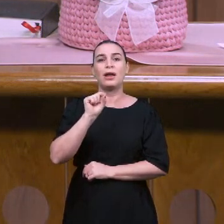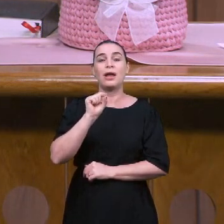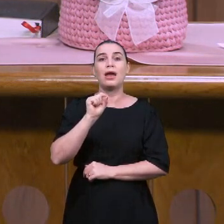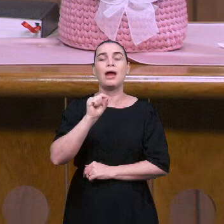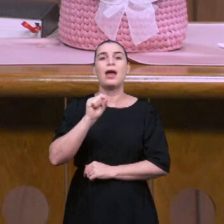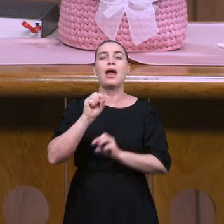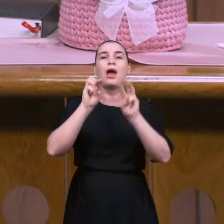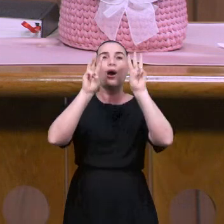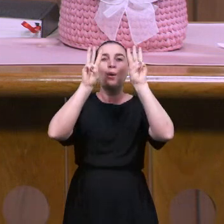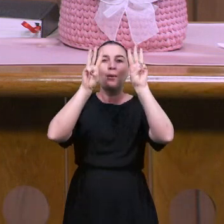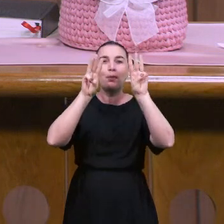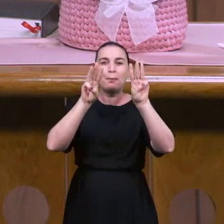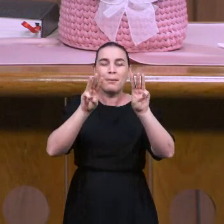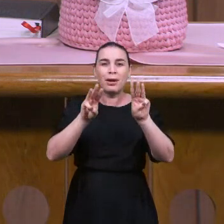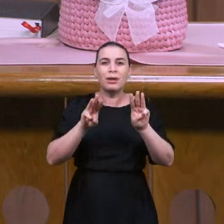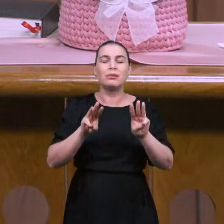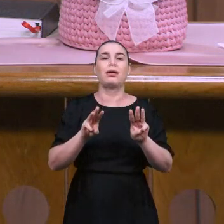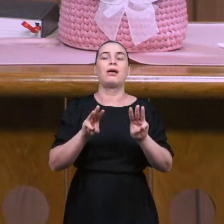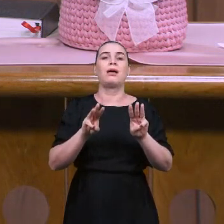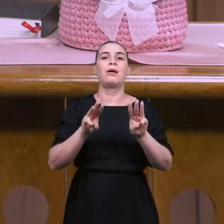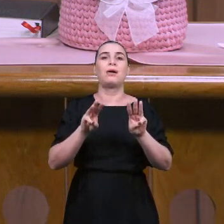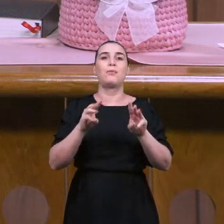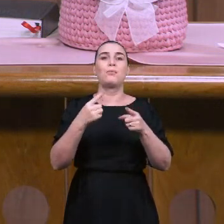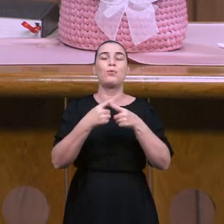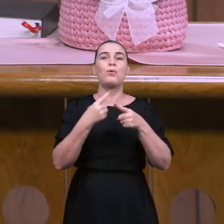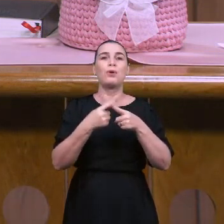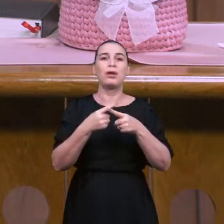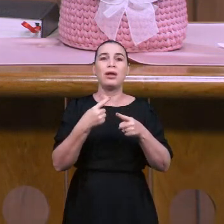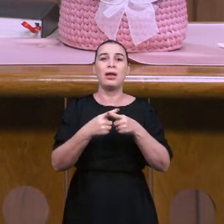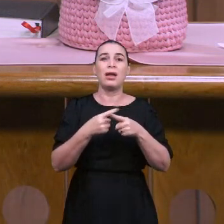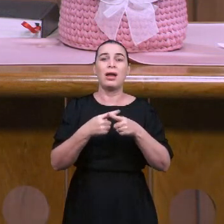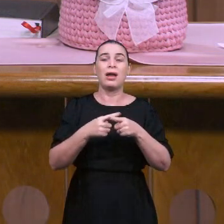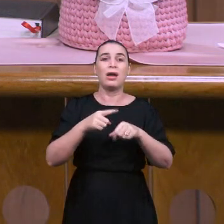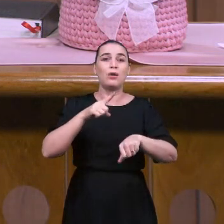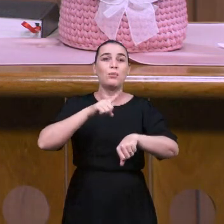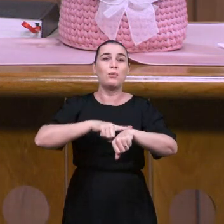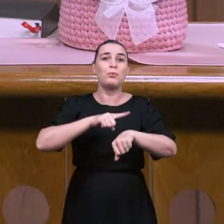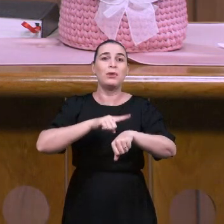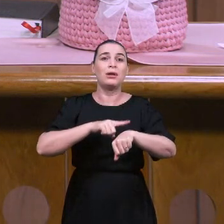la manne, parce que c'était la transposition. La